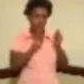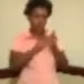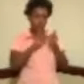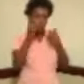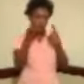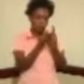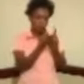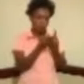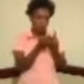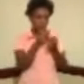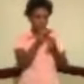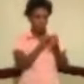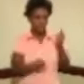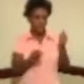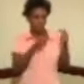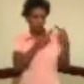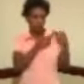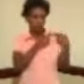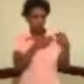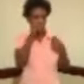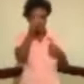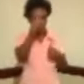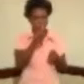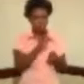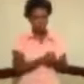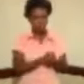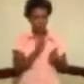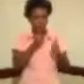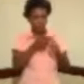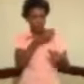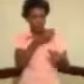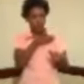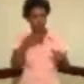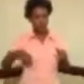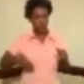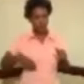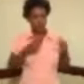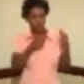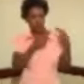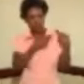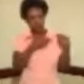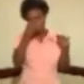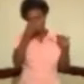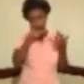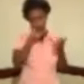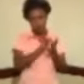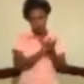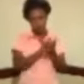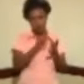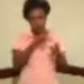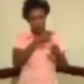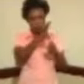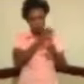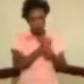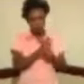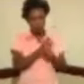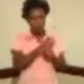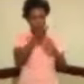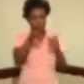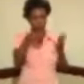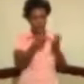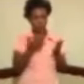ministre puisse gouverner, finalement. Il faut que les maires soient en charge. Il faut qu'ils aient leur budget. Il faut qu'ils aient et leur projet et qu'ils puissent développer leur zone.